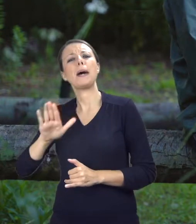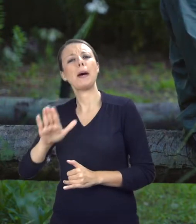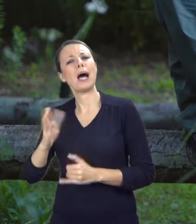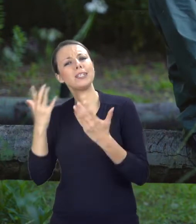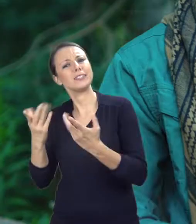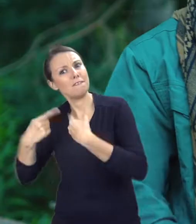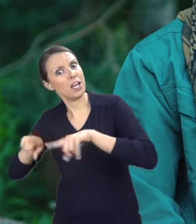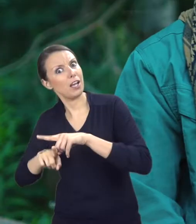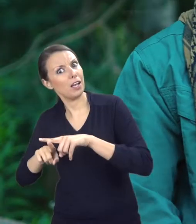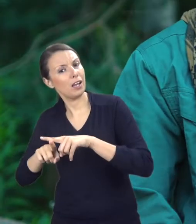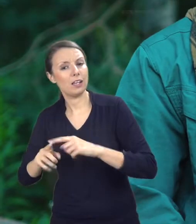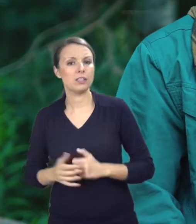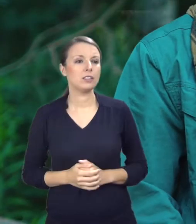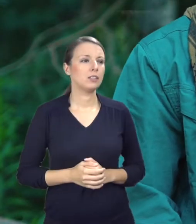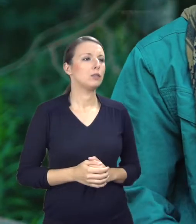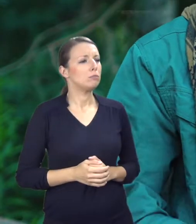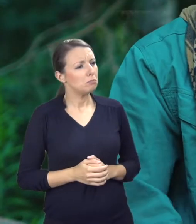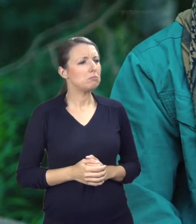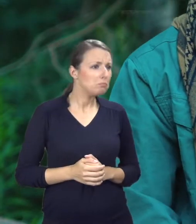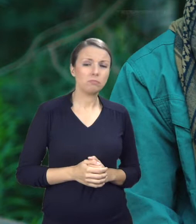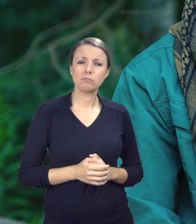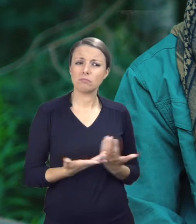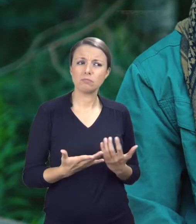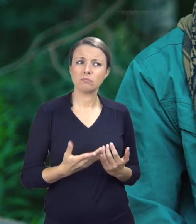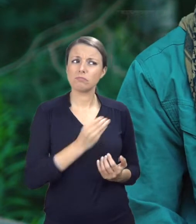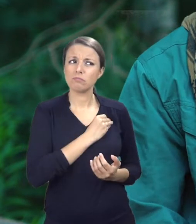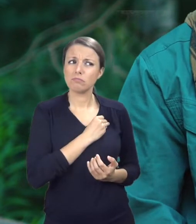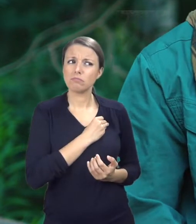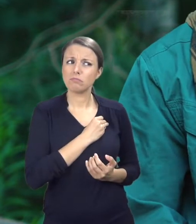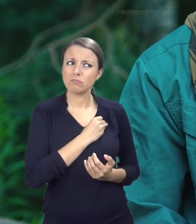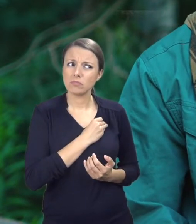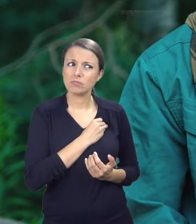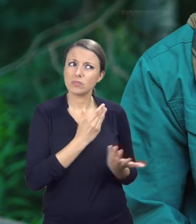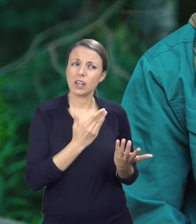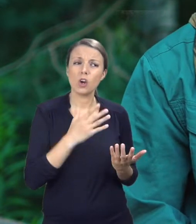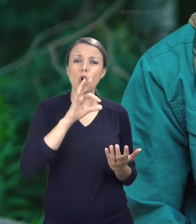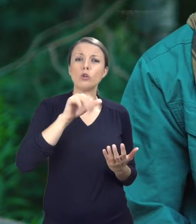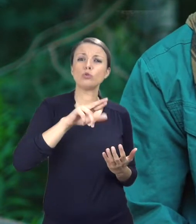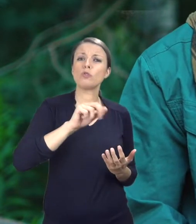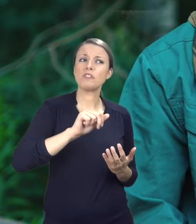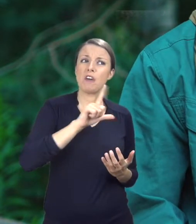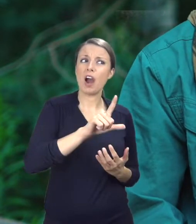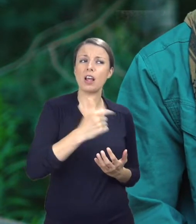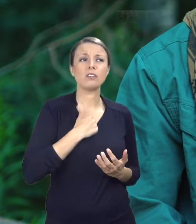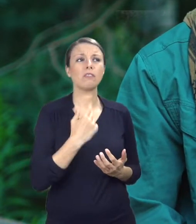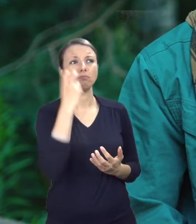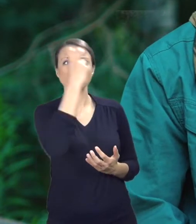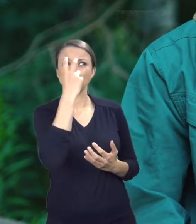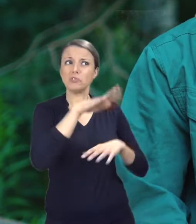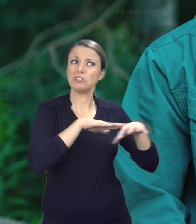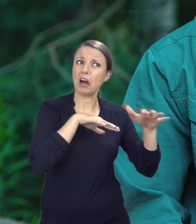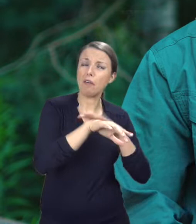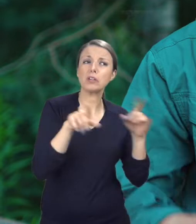spełnienie? No, muszę powiedzieć, że sztuka przetrwania to jest to, czym się zajmuję zawodowo, jest to także moją